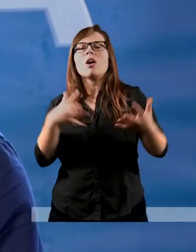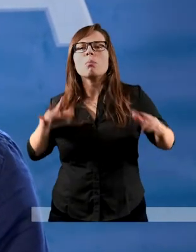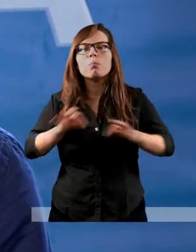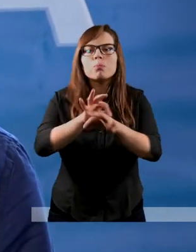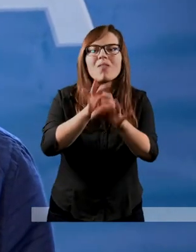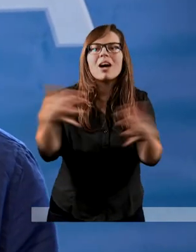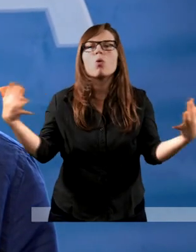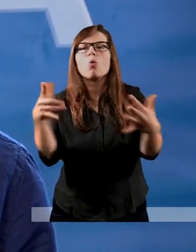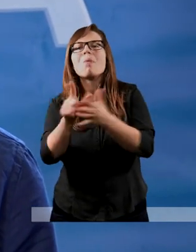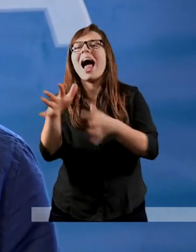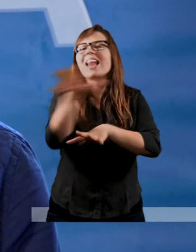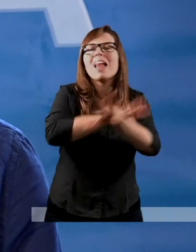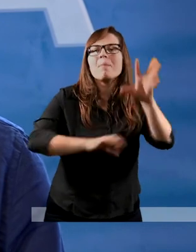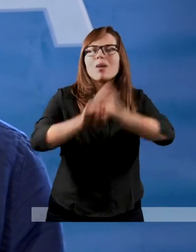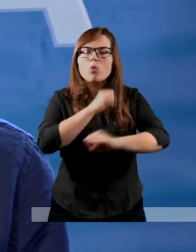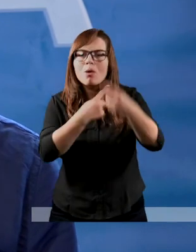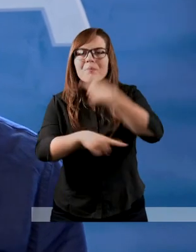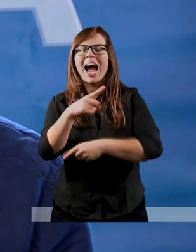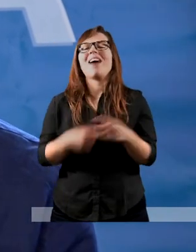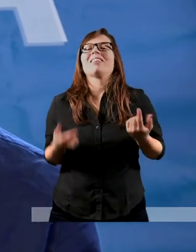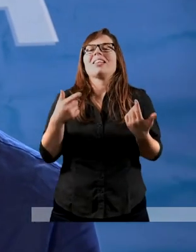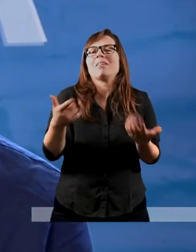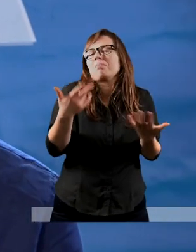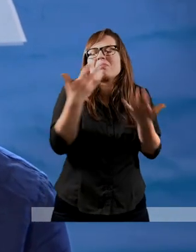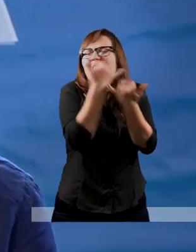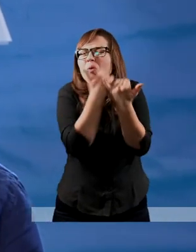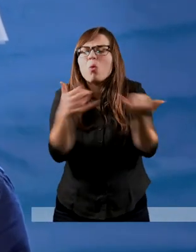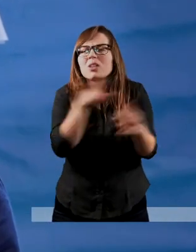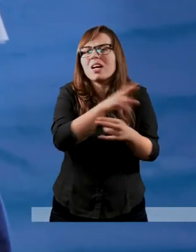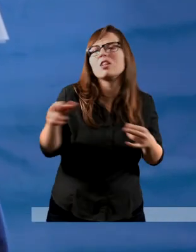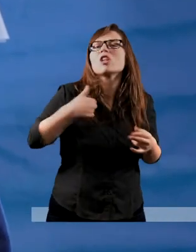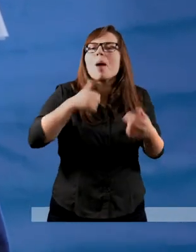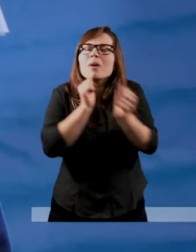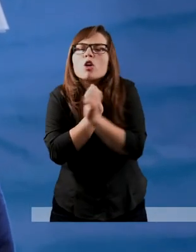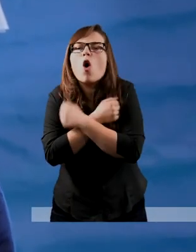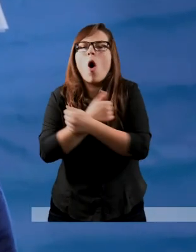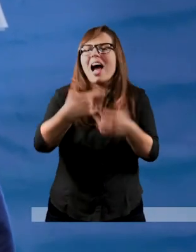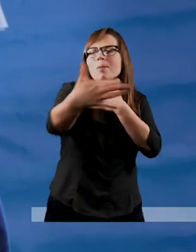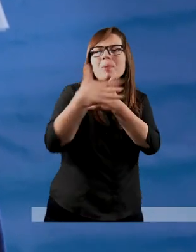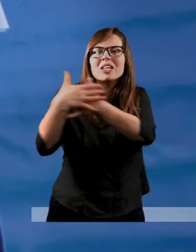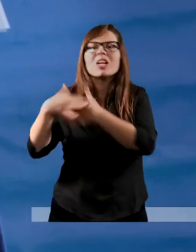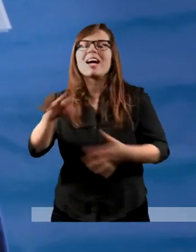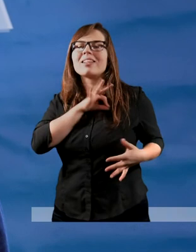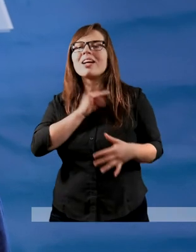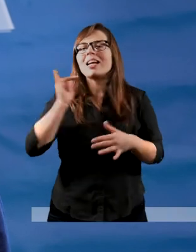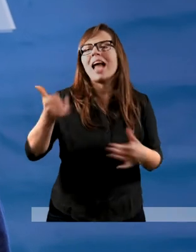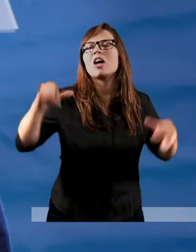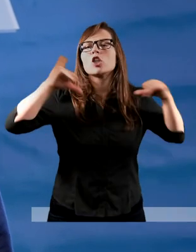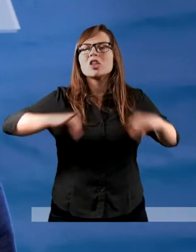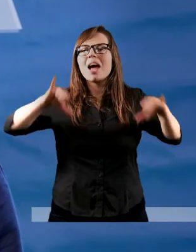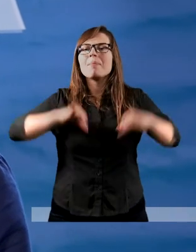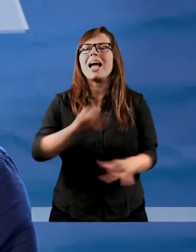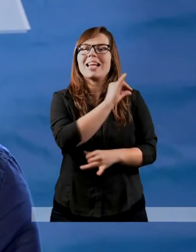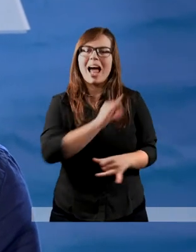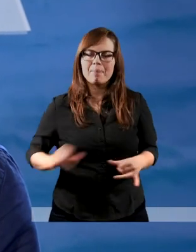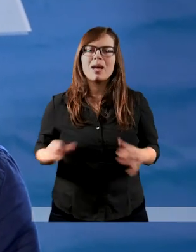prowadzić klub dla niepełnosprawnych oraz kierować się złotą zasadą Biblii, aby kochać bliźniego swego jak siebie